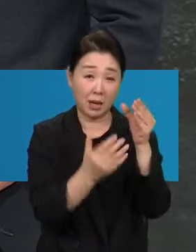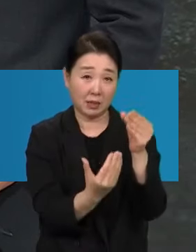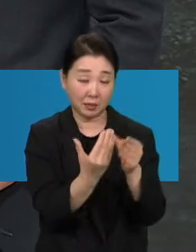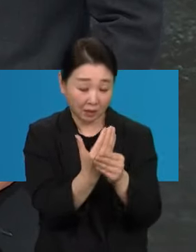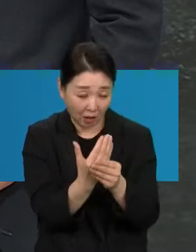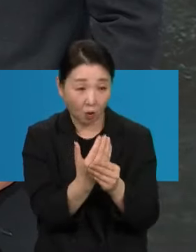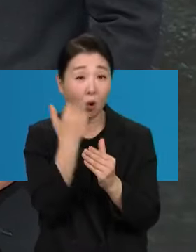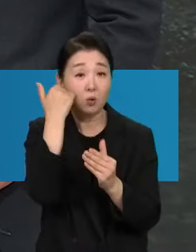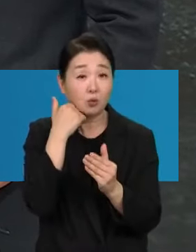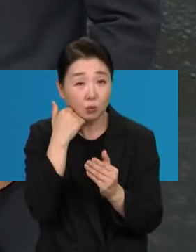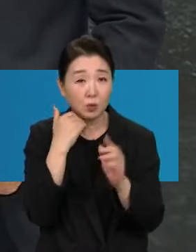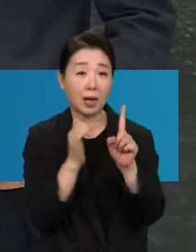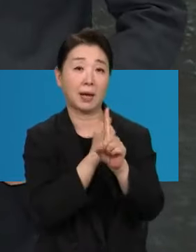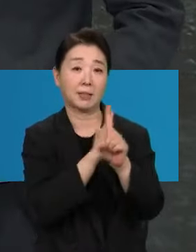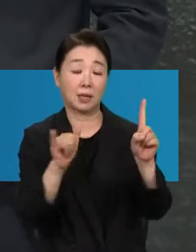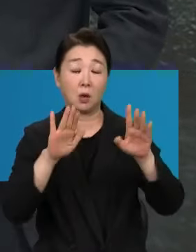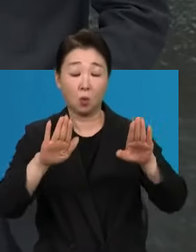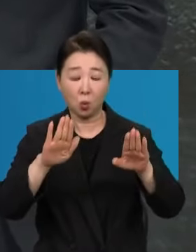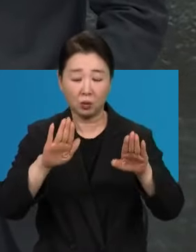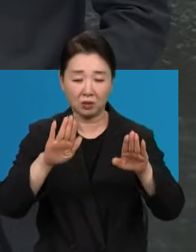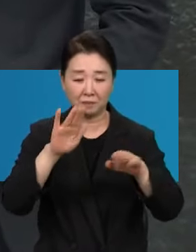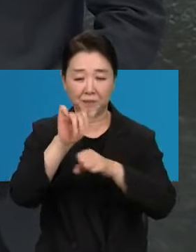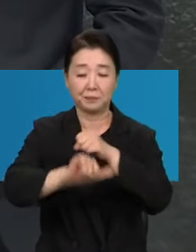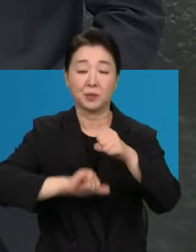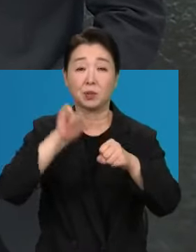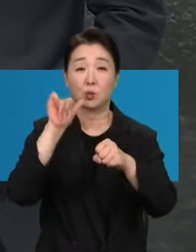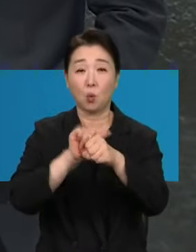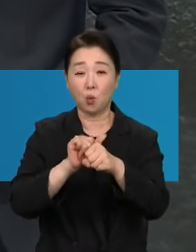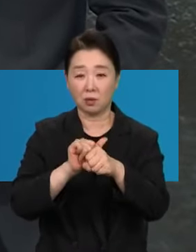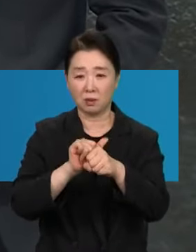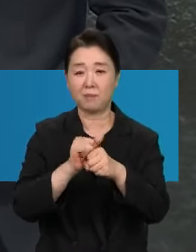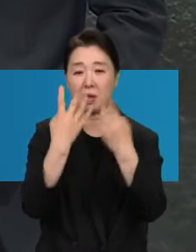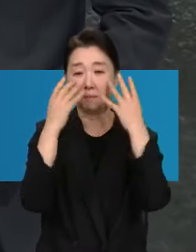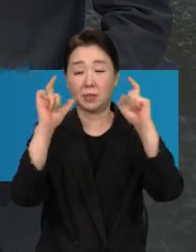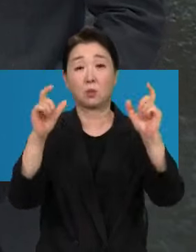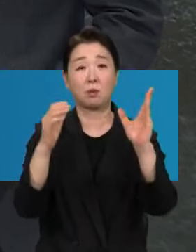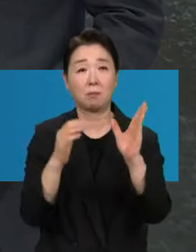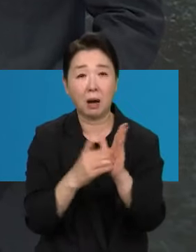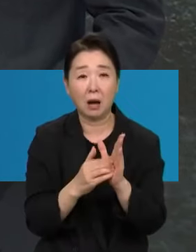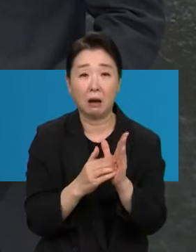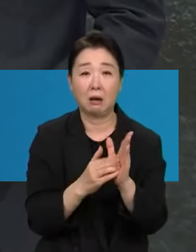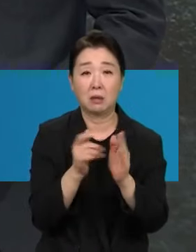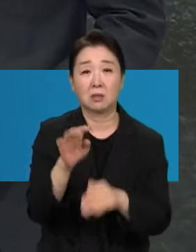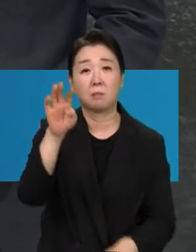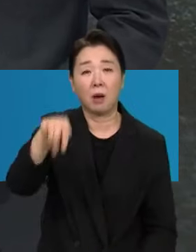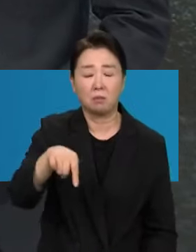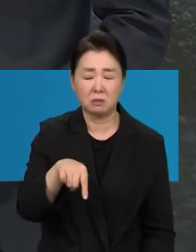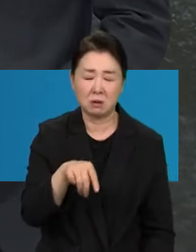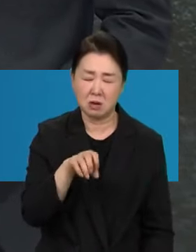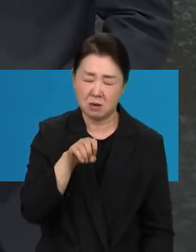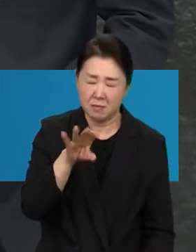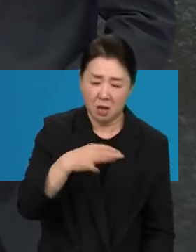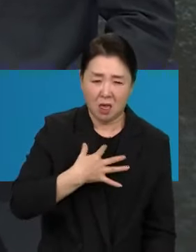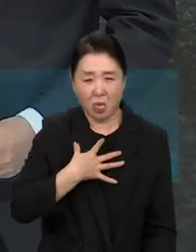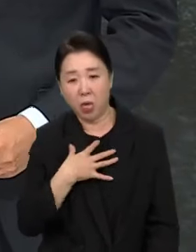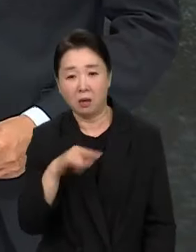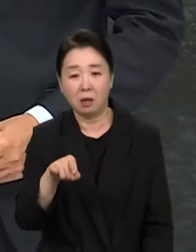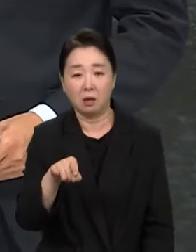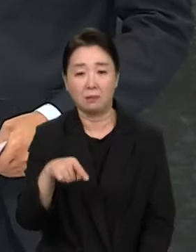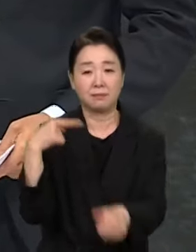오늘 징역 5년을 선고받았습니다 재판부는 입에 담지 못할 역겨운 내용이라며 강하게 질타했습니다